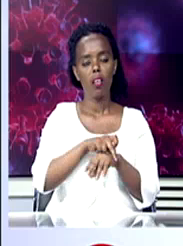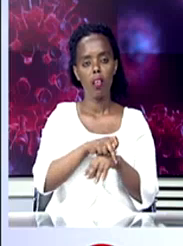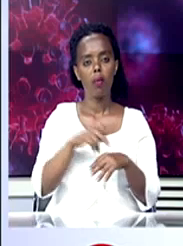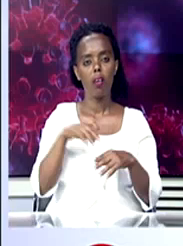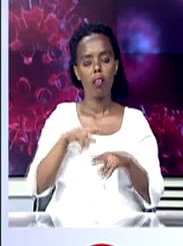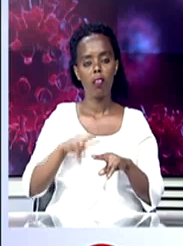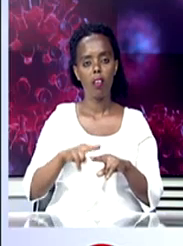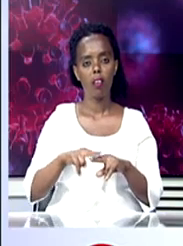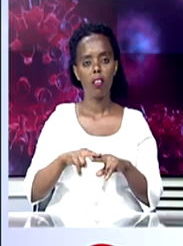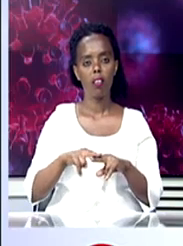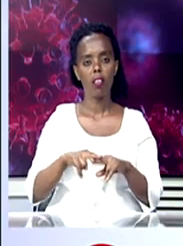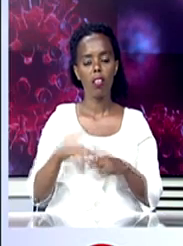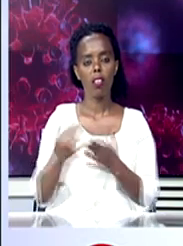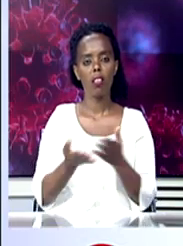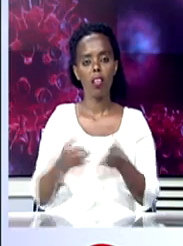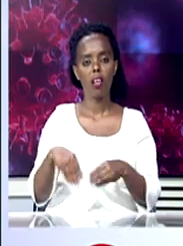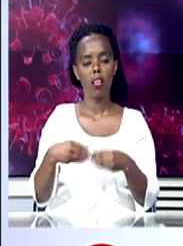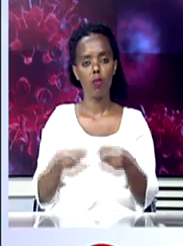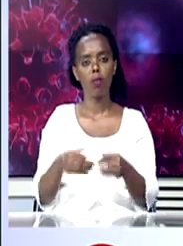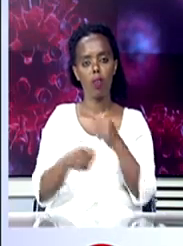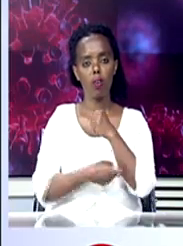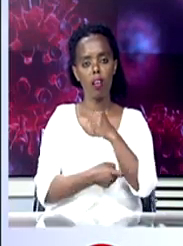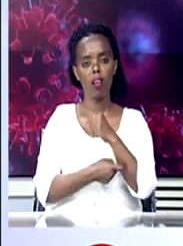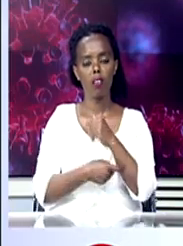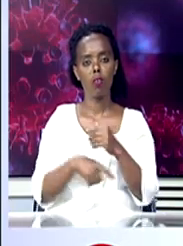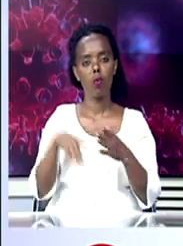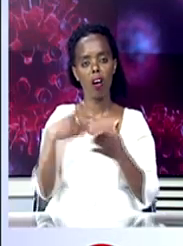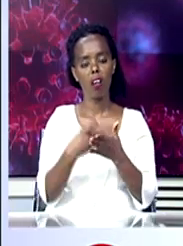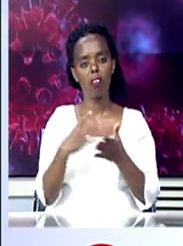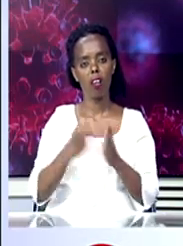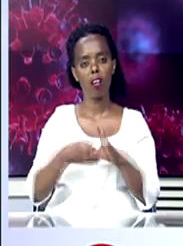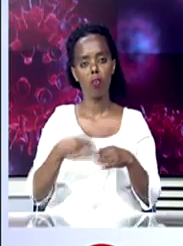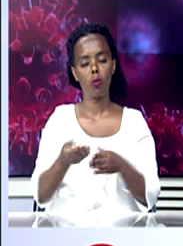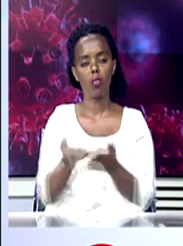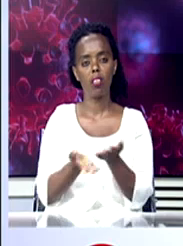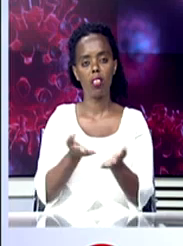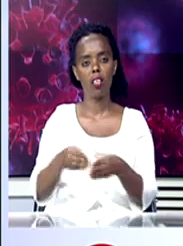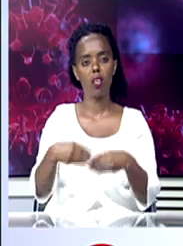sanatti tajaajila kennu kutaa qorannoos haa ta'u kutaa kaardiis haa ta'u tajaajila kennuudhaaf